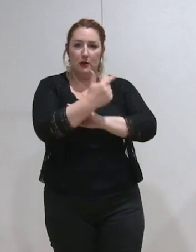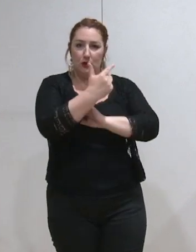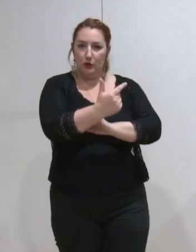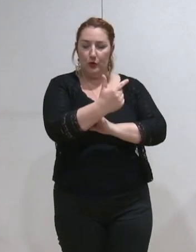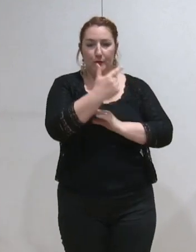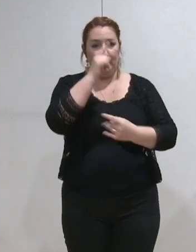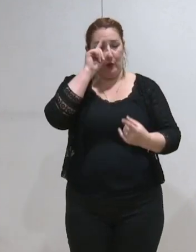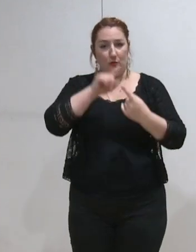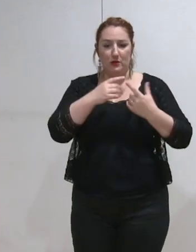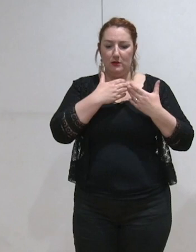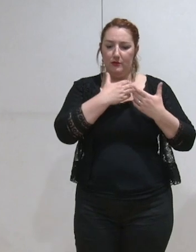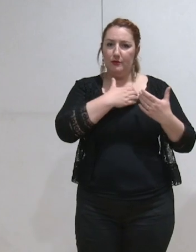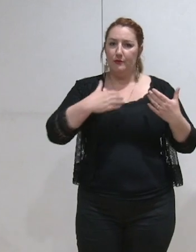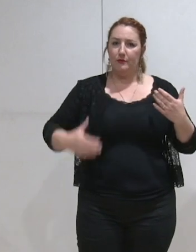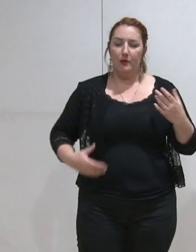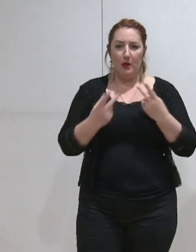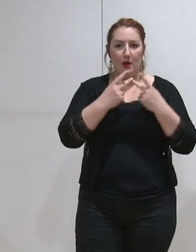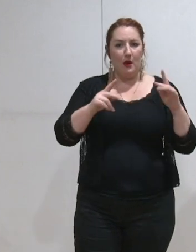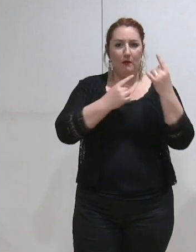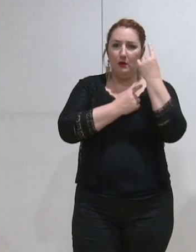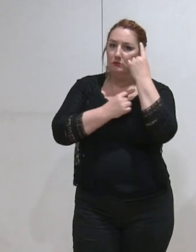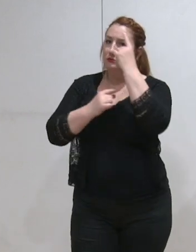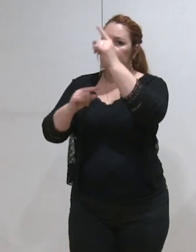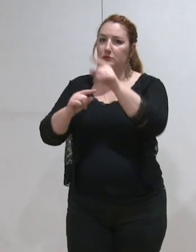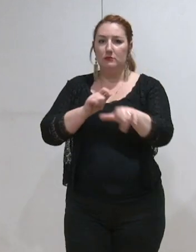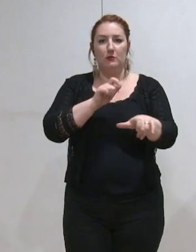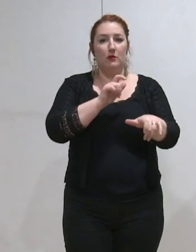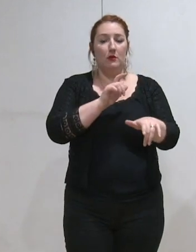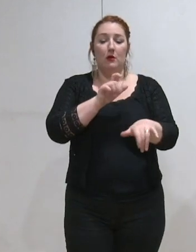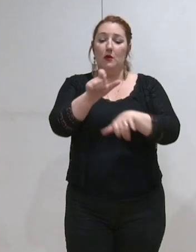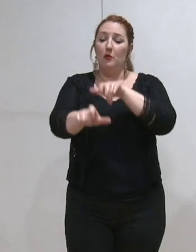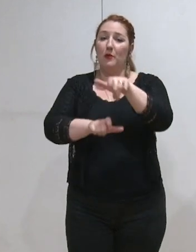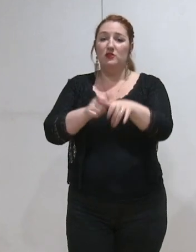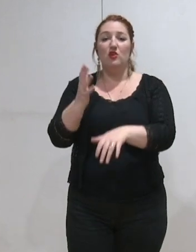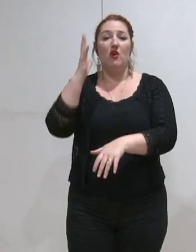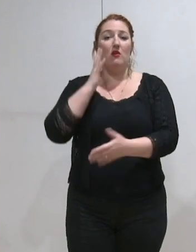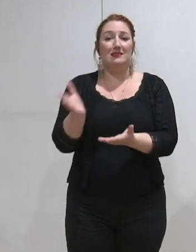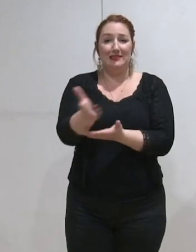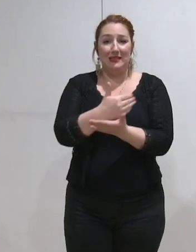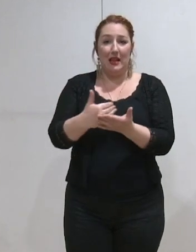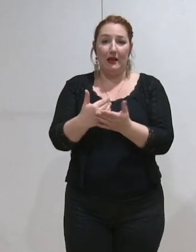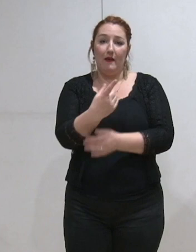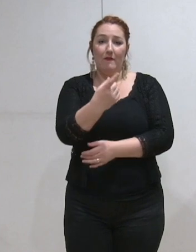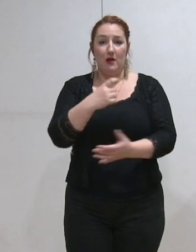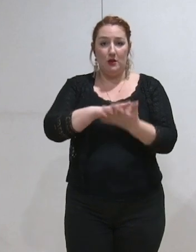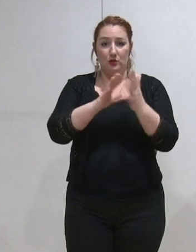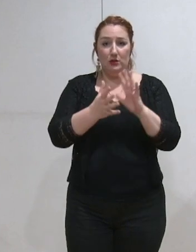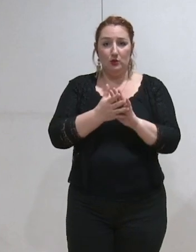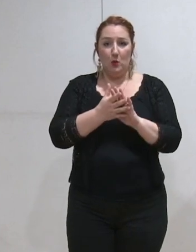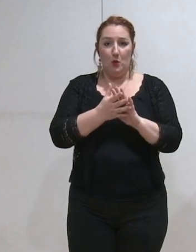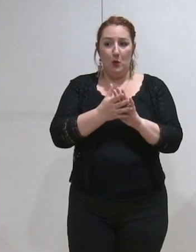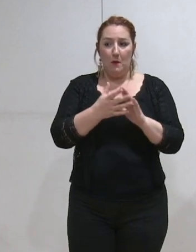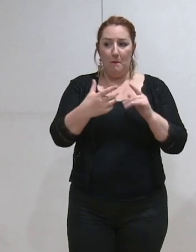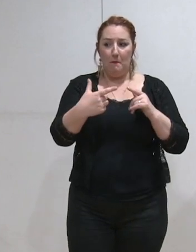démarches entreprises par des anciens salariés de l'association du du Palais des Sports